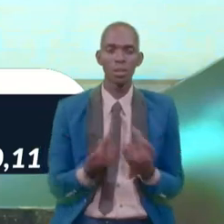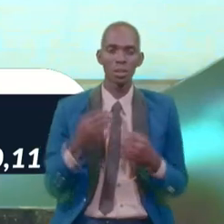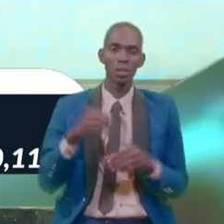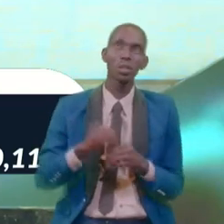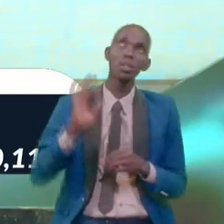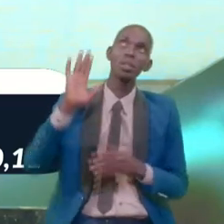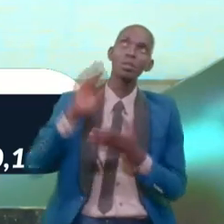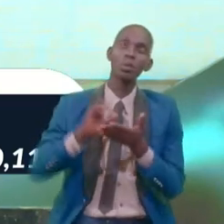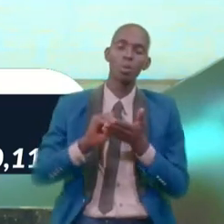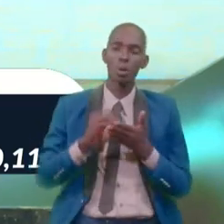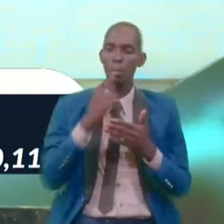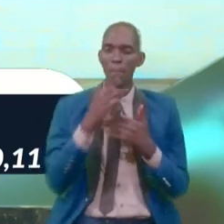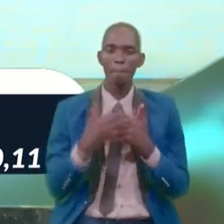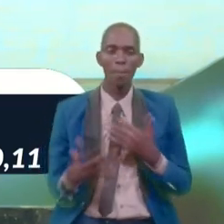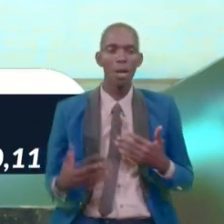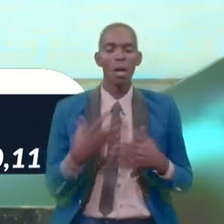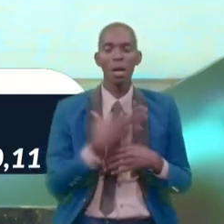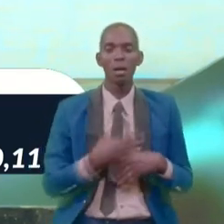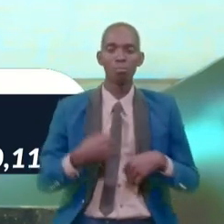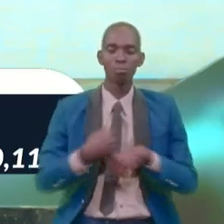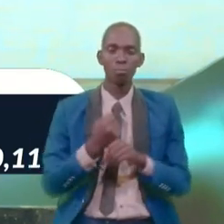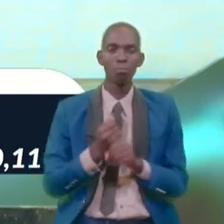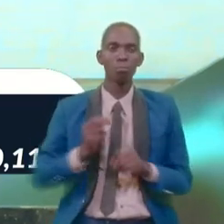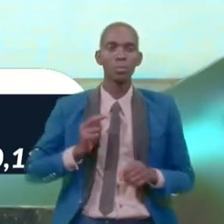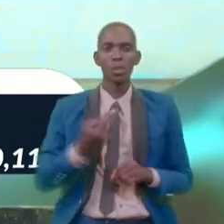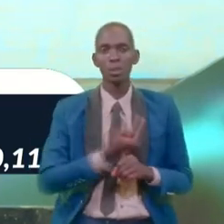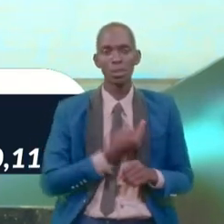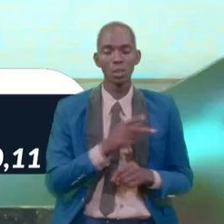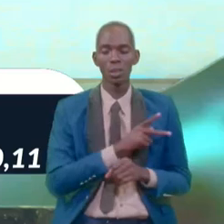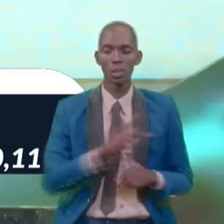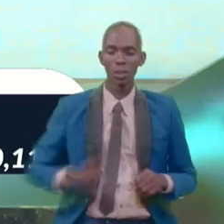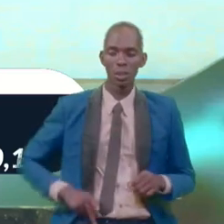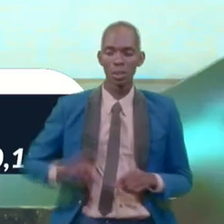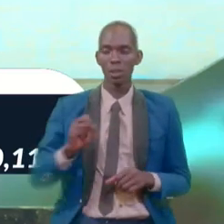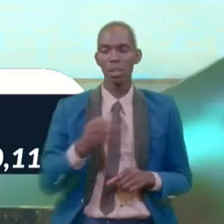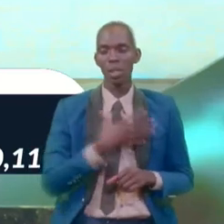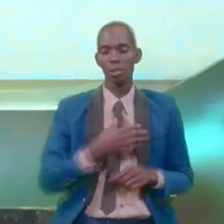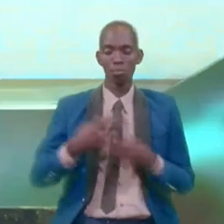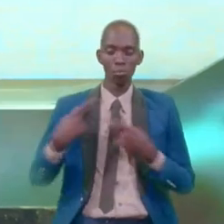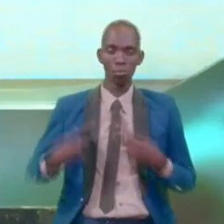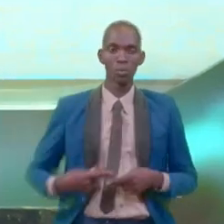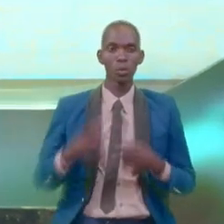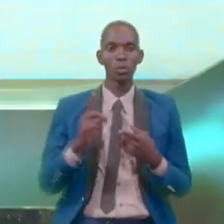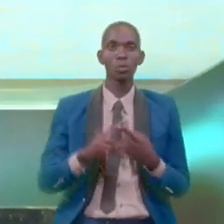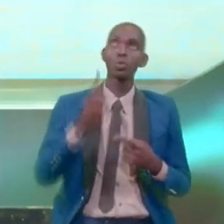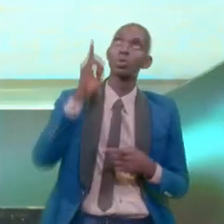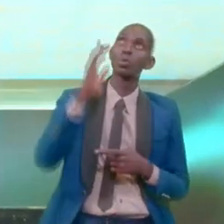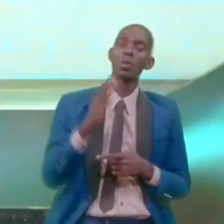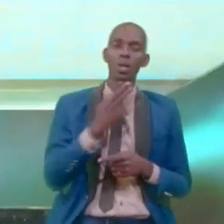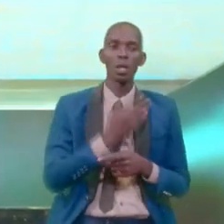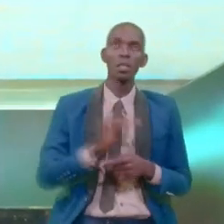sang et qui a fait de nous un royaume des sacrificateurs pour Dieu,